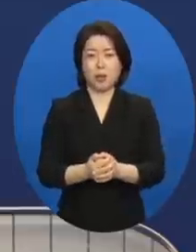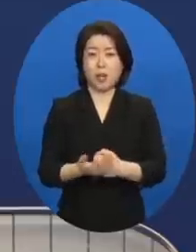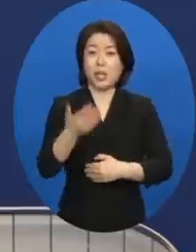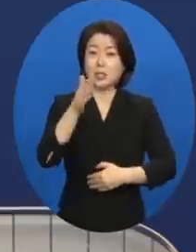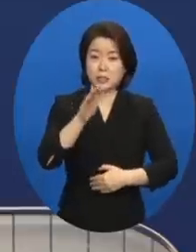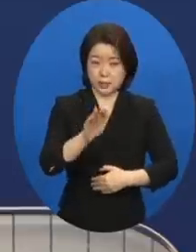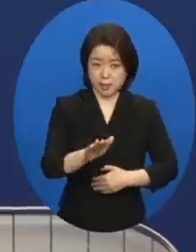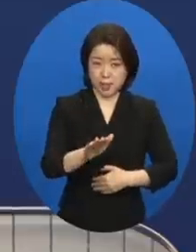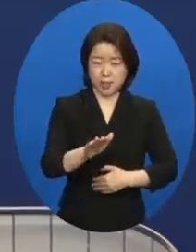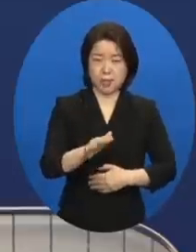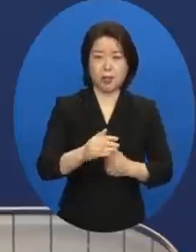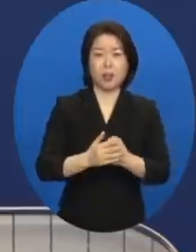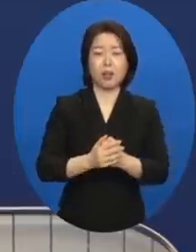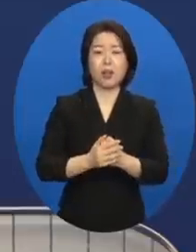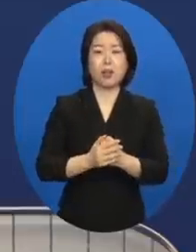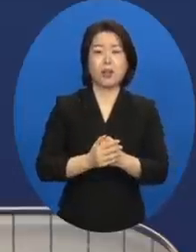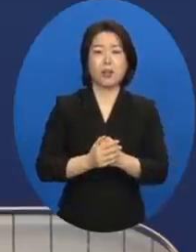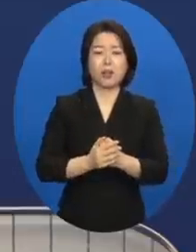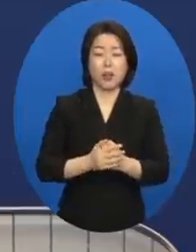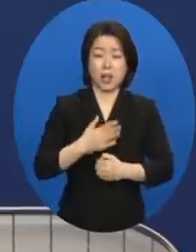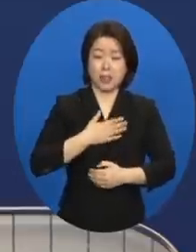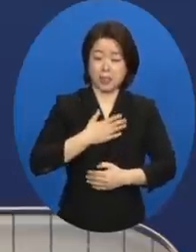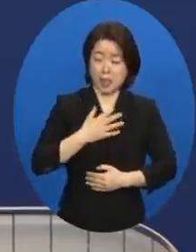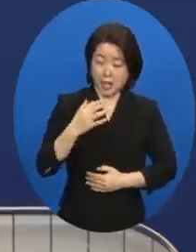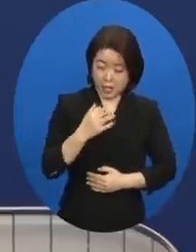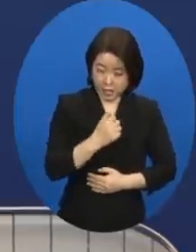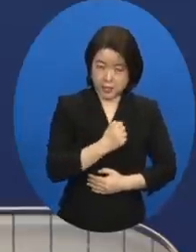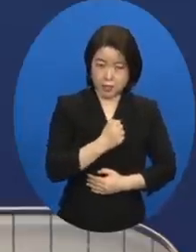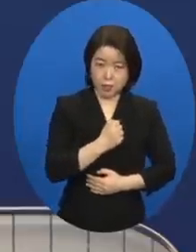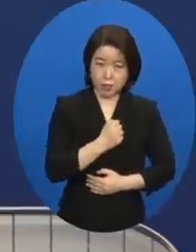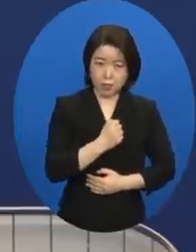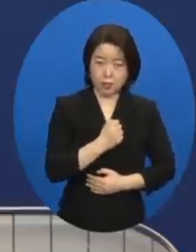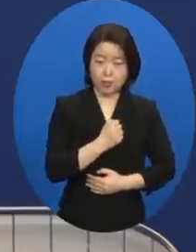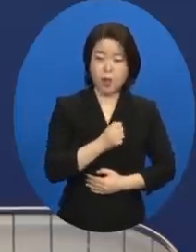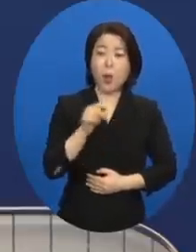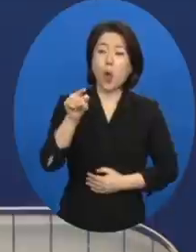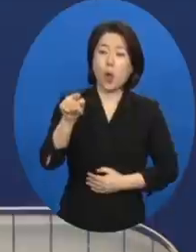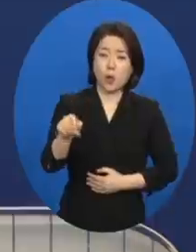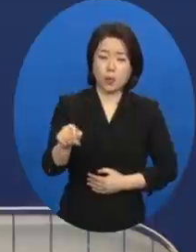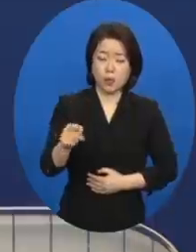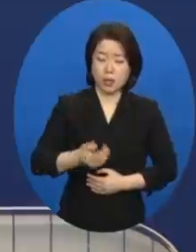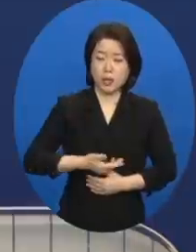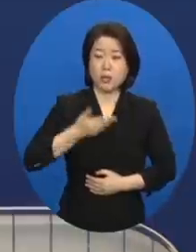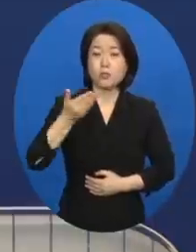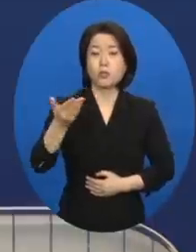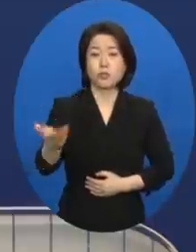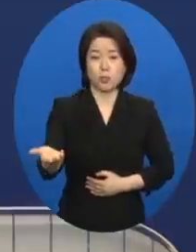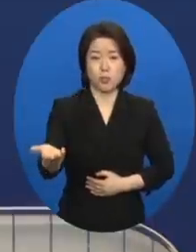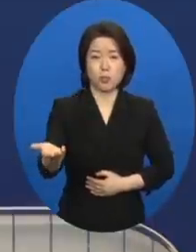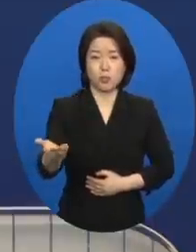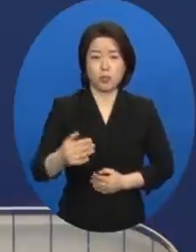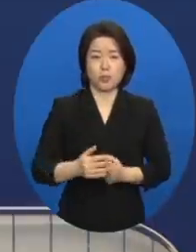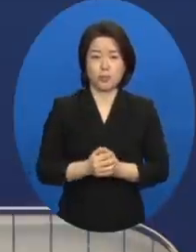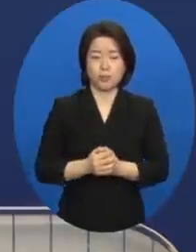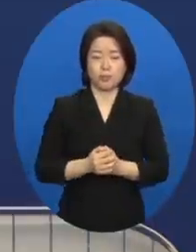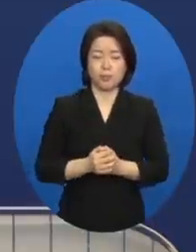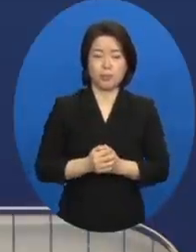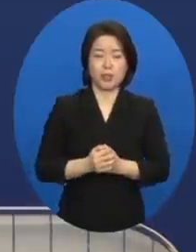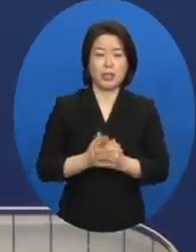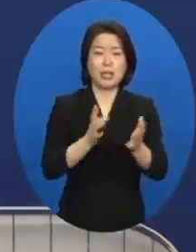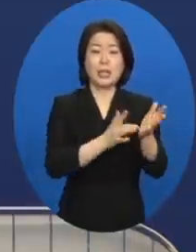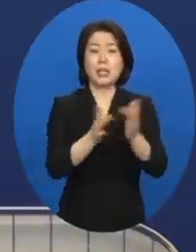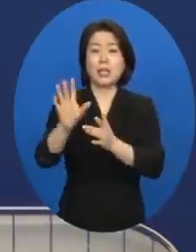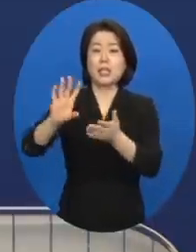근데 내게 있는 것으로 너에게 주노니 나사렛